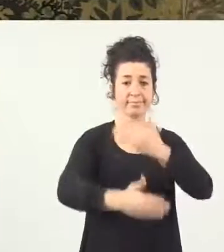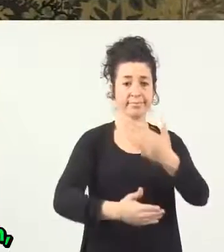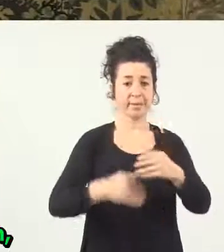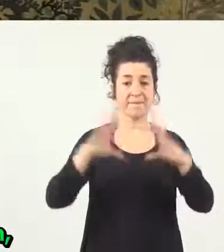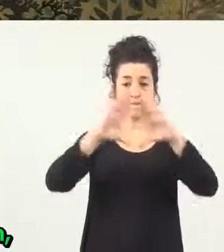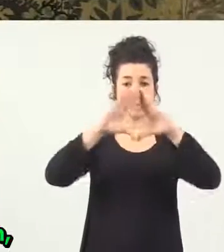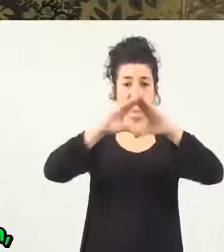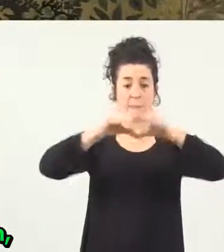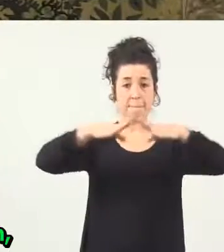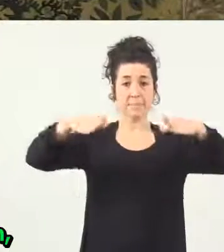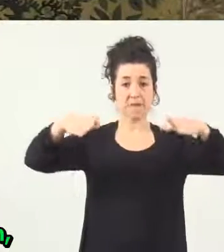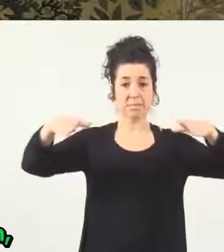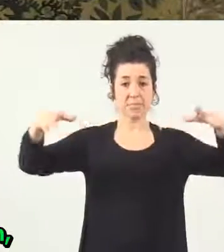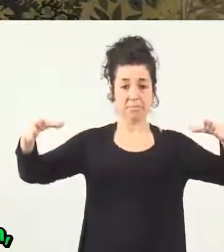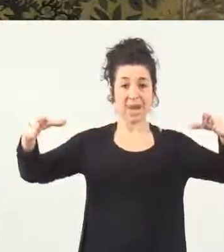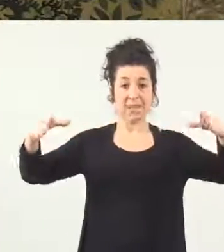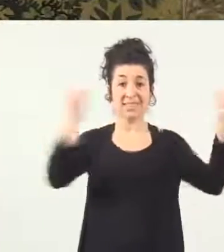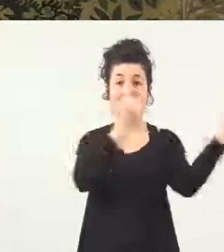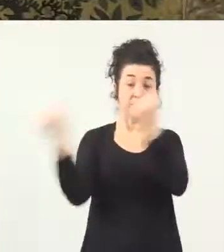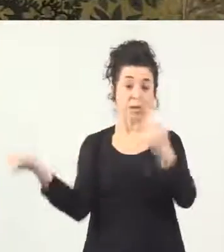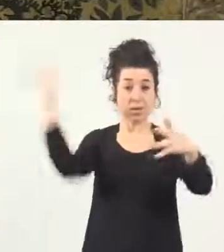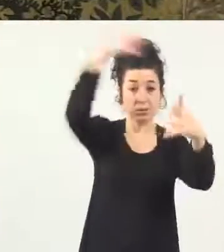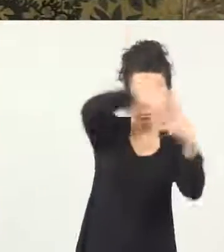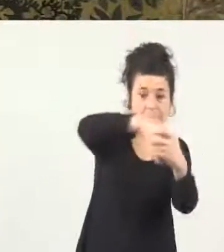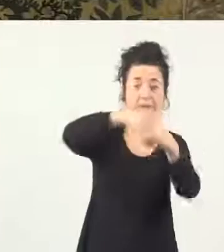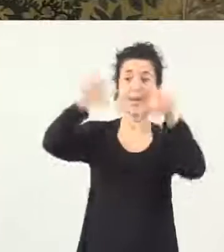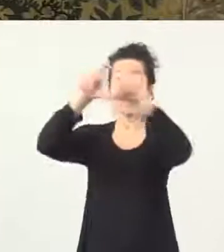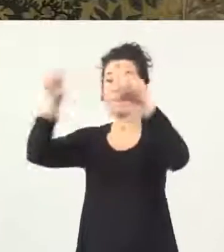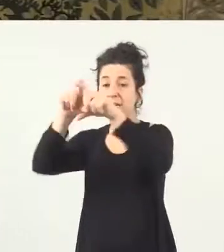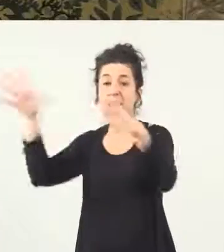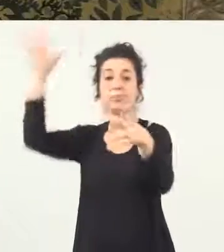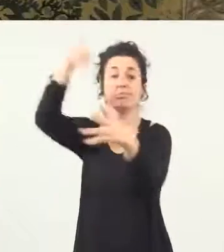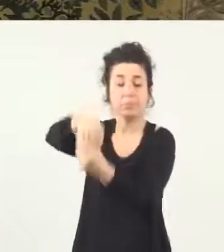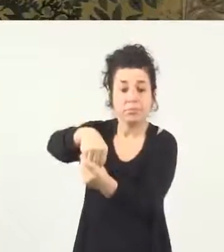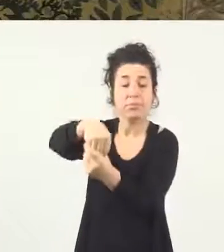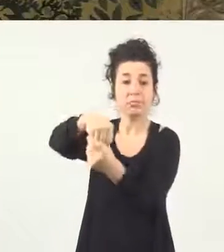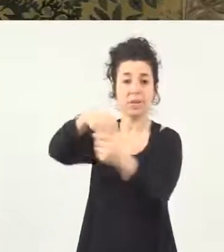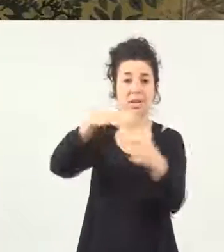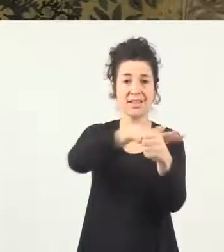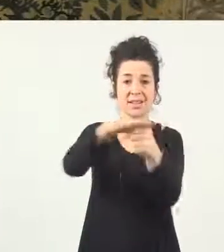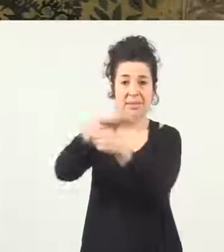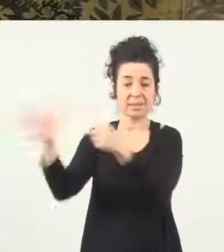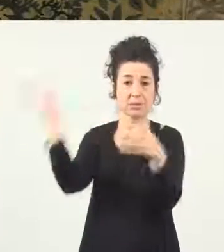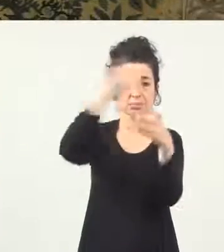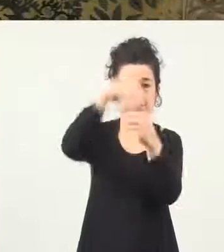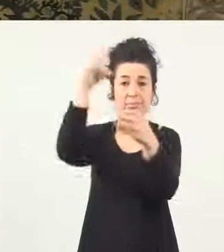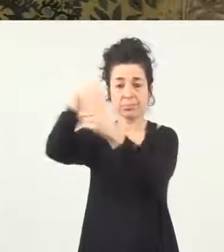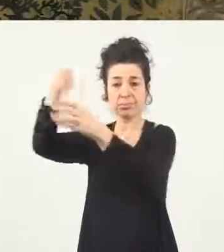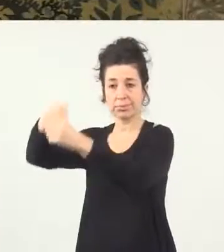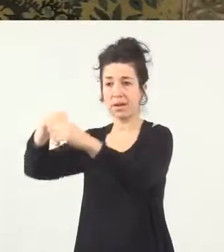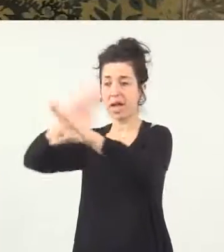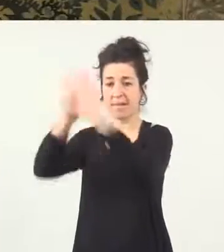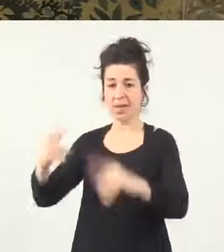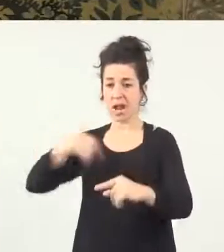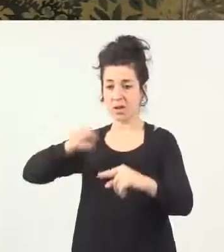neurrian, instituzioetan sartu garen neurrian, enpresetan, maila askotan sartu garen neurrian, claro, gu instituzionalizatu